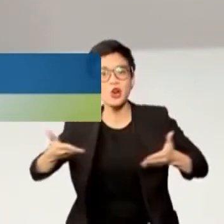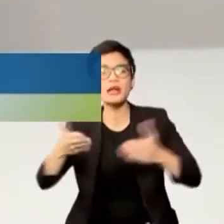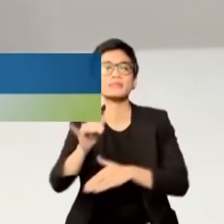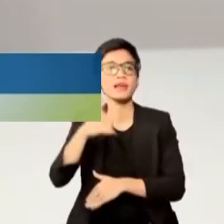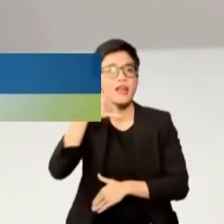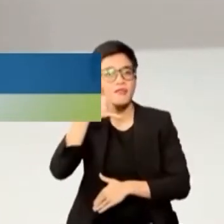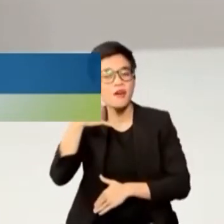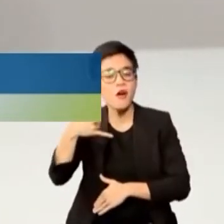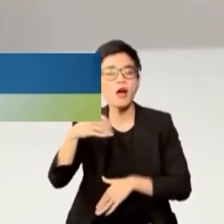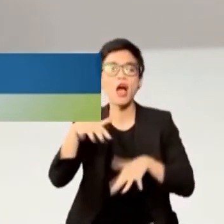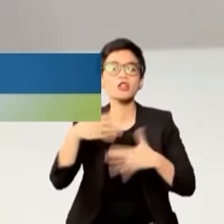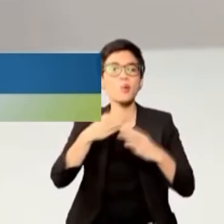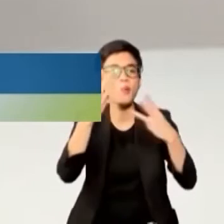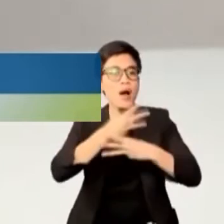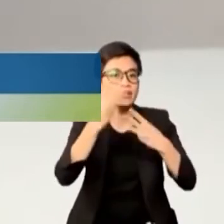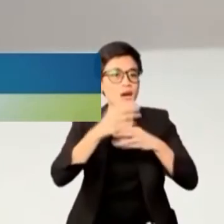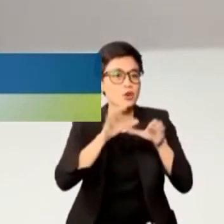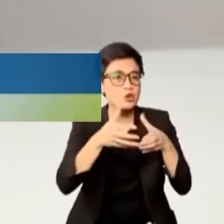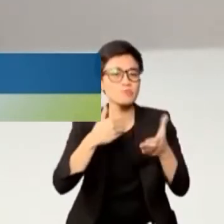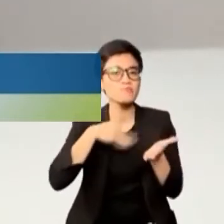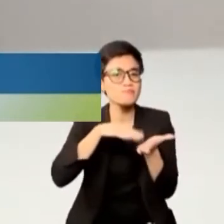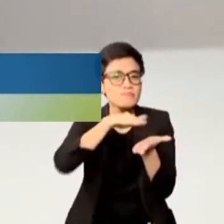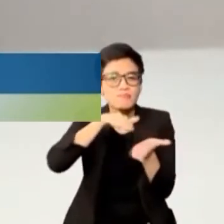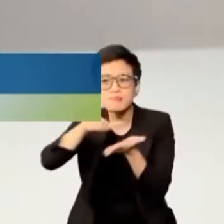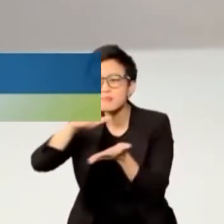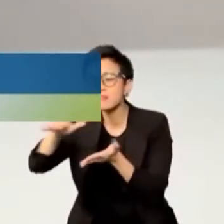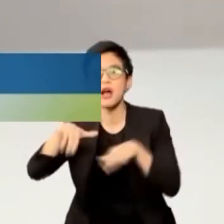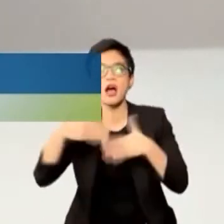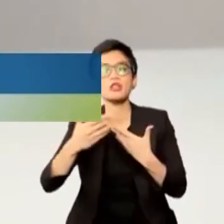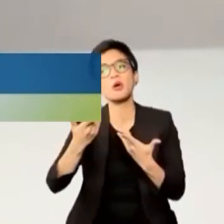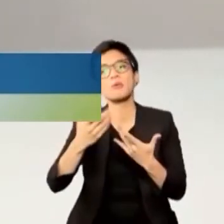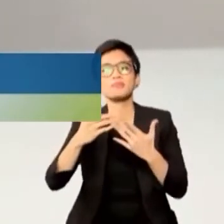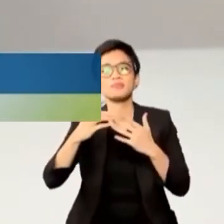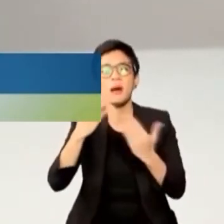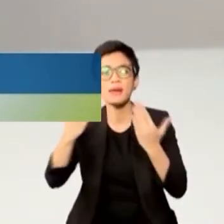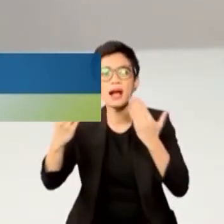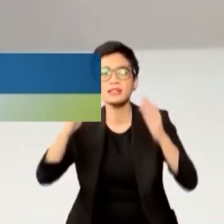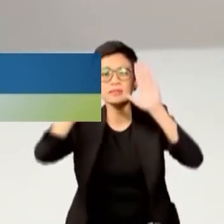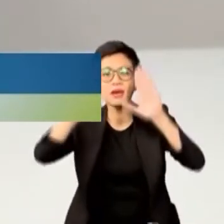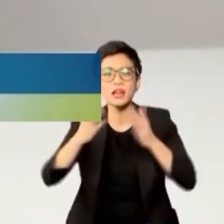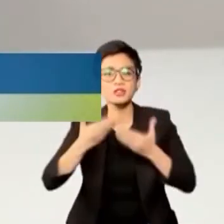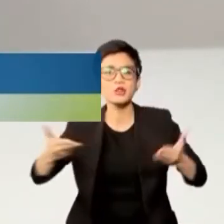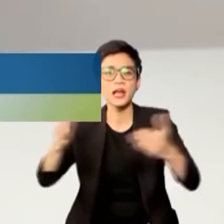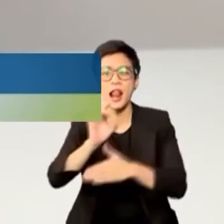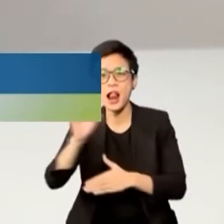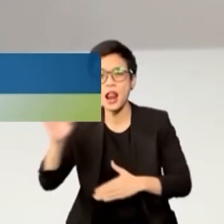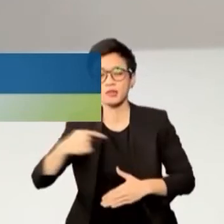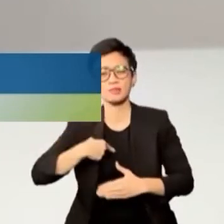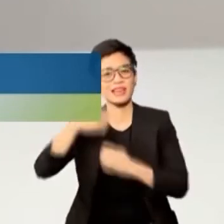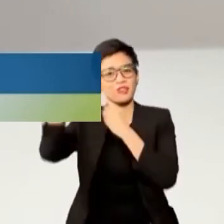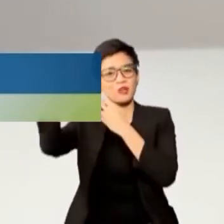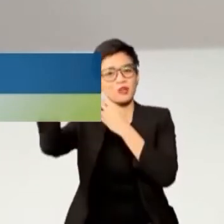lewat handphone atau grup-grup WA ataupun juga medsos yang lainnya, untuk sampai kepada